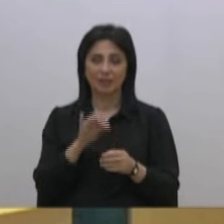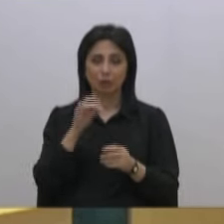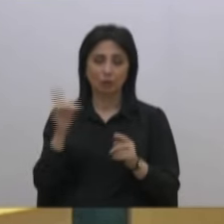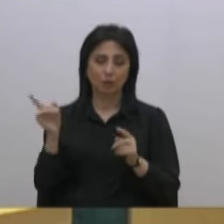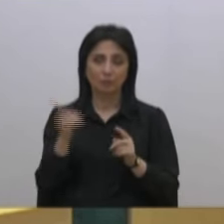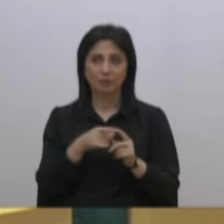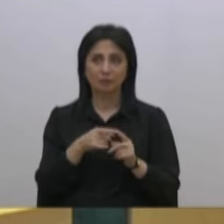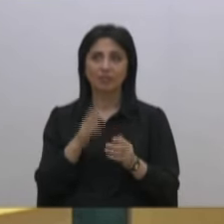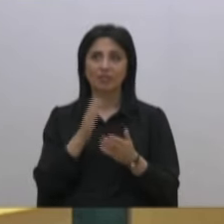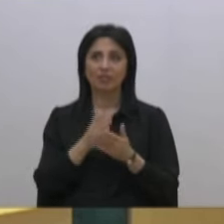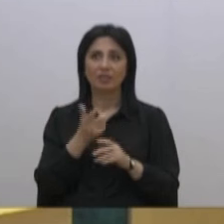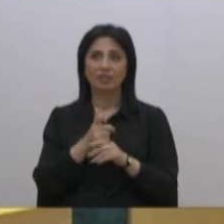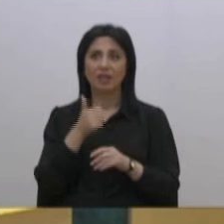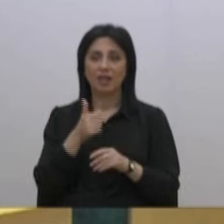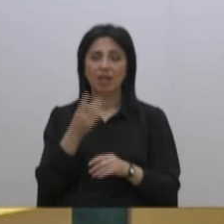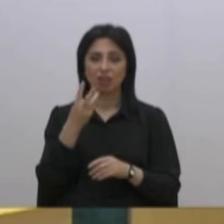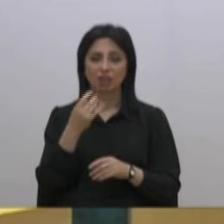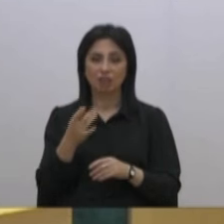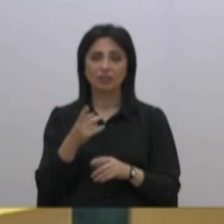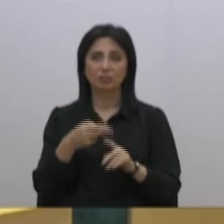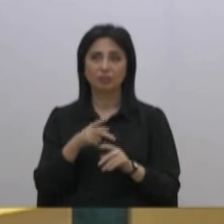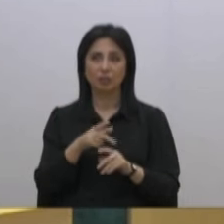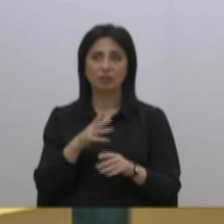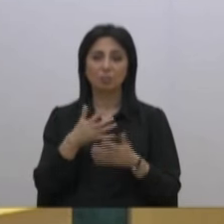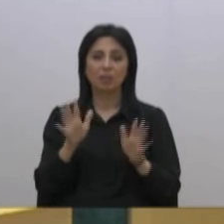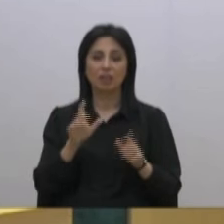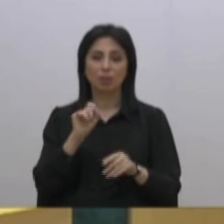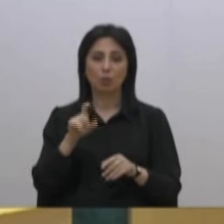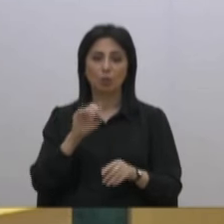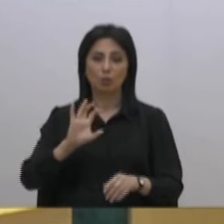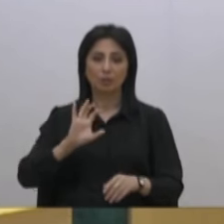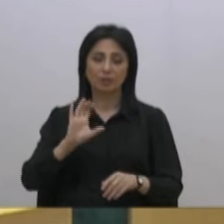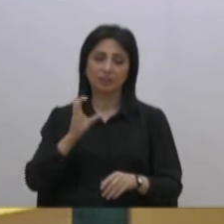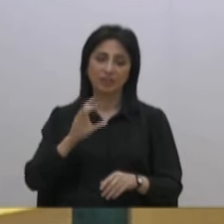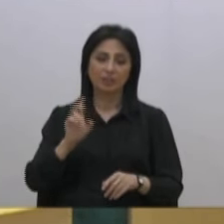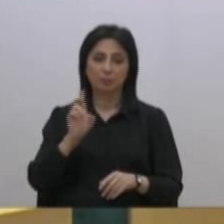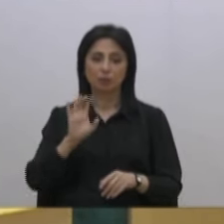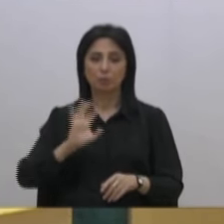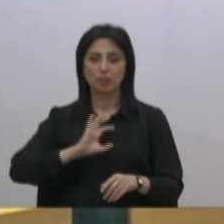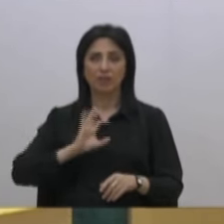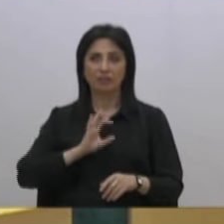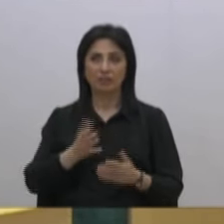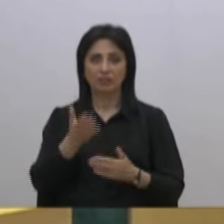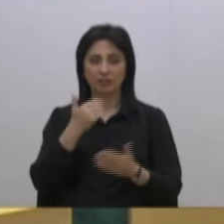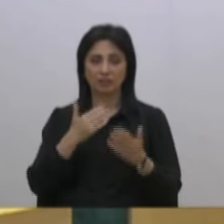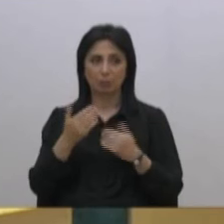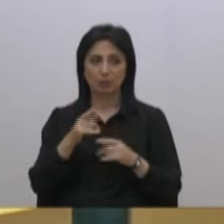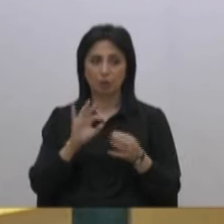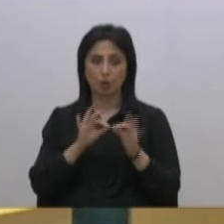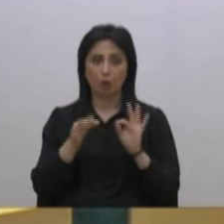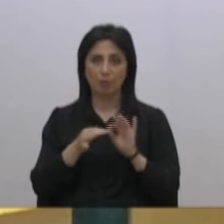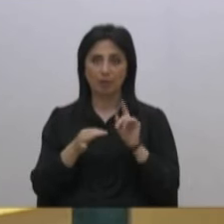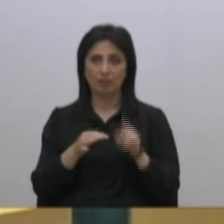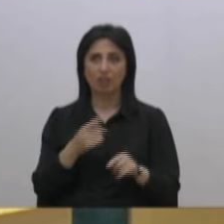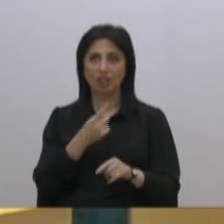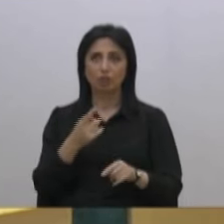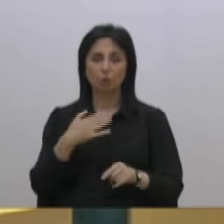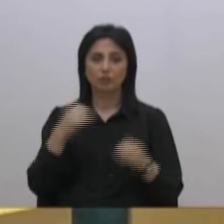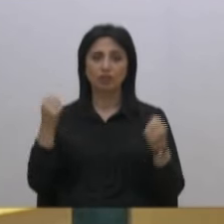მანძილზე და გვაქვს ძალიან კარგი შანსი იმისა, რომ რაც შეიძლება მეტი ოქროს, ვერცხლის თუ ბრინჯაოს მედალი წამოვიღოთ ამ ოლიმპიადიდან. თითოეულ